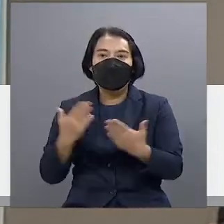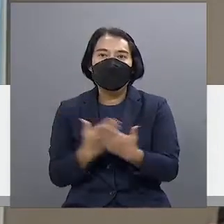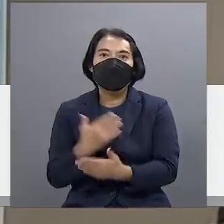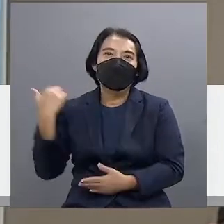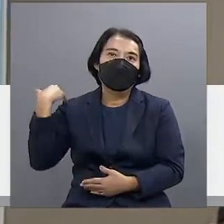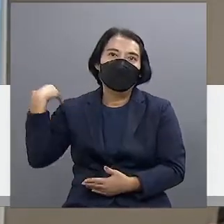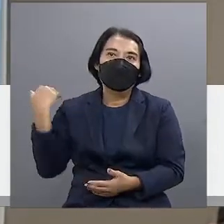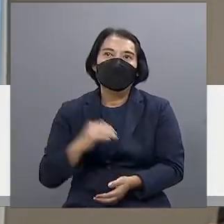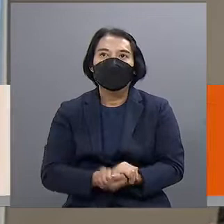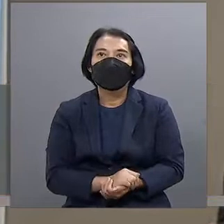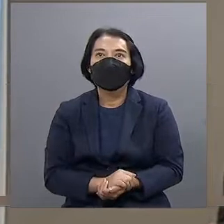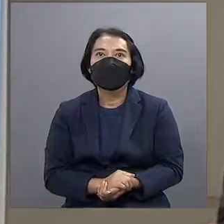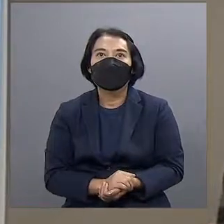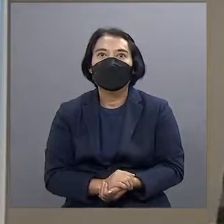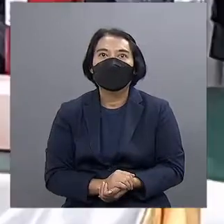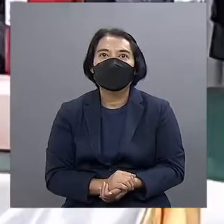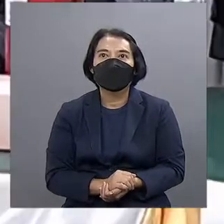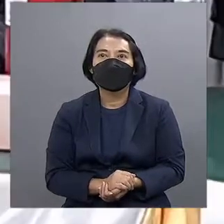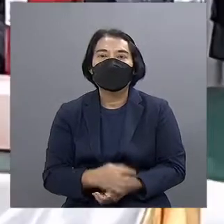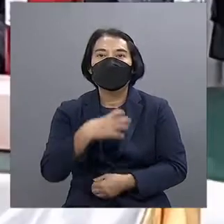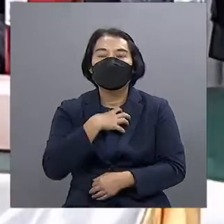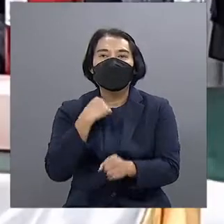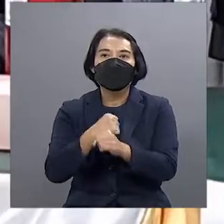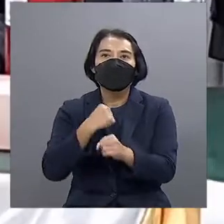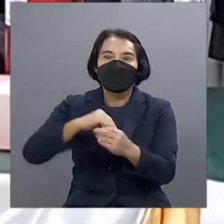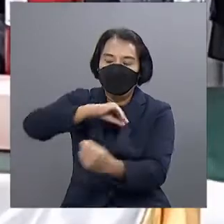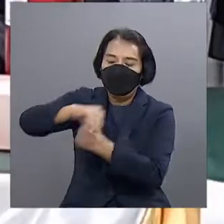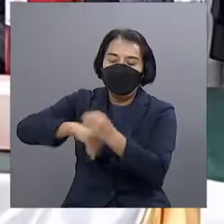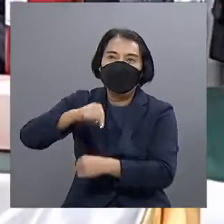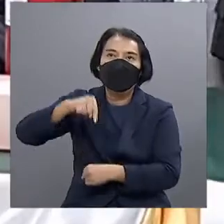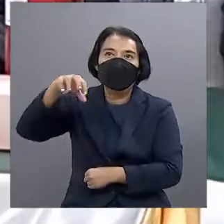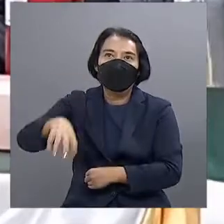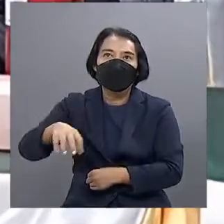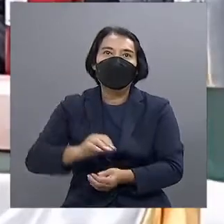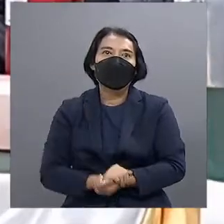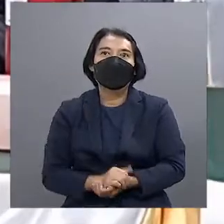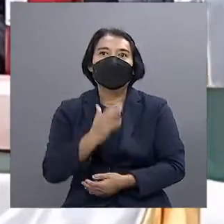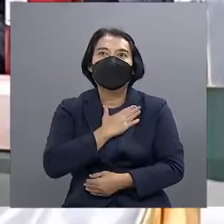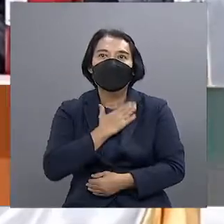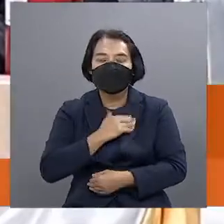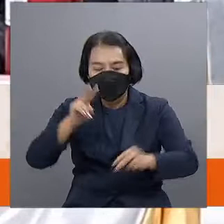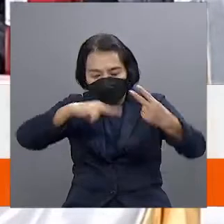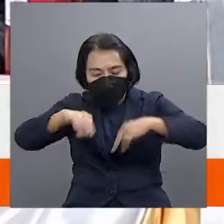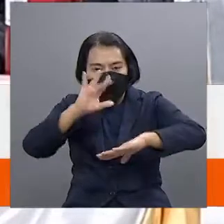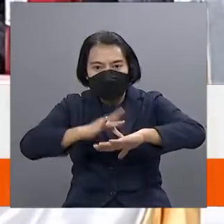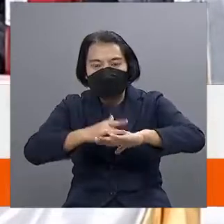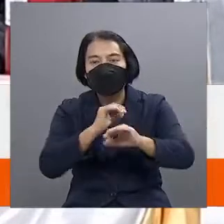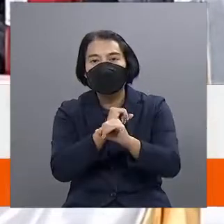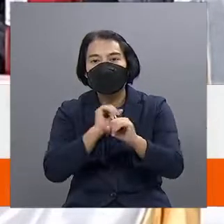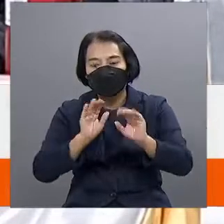เขาก็อยากทำธุรกิจมีแต่เราก็อยากจะดูแลธรรมชาติให้มันถูกต้อง